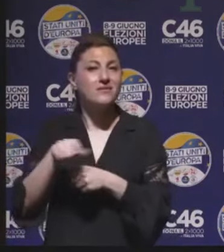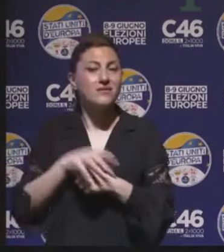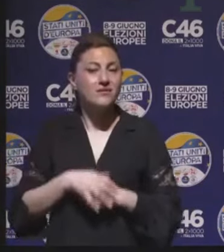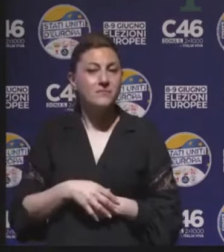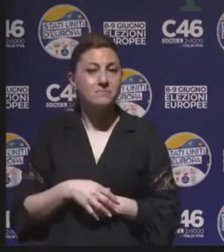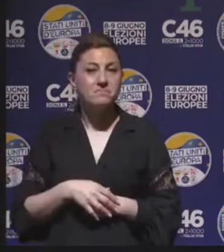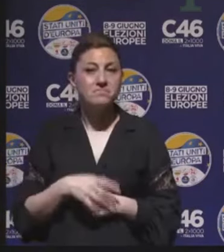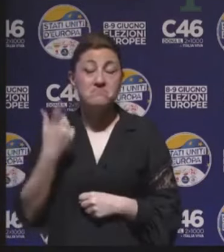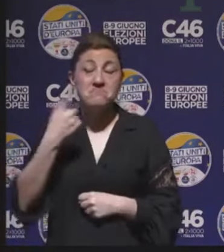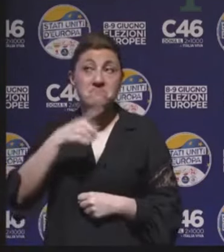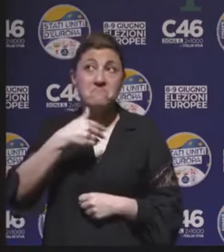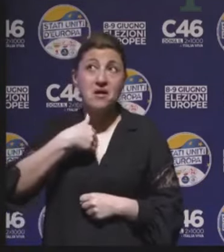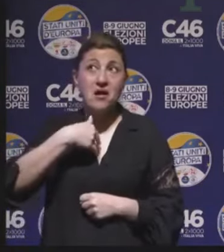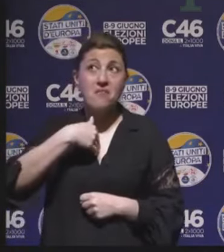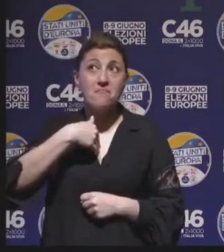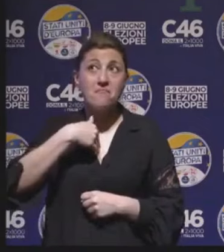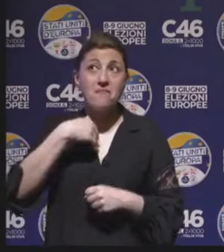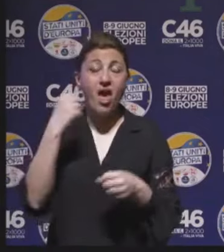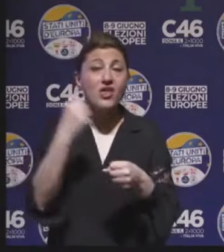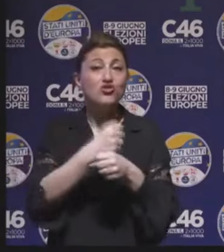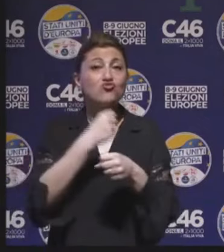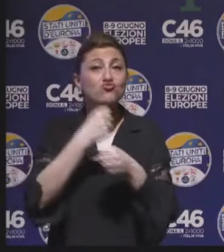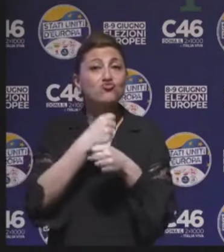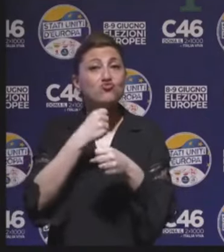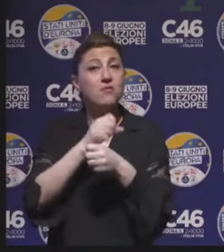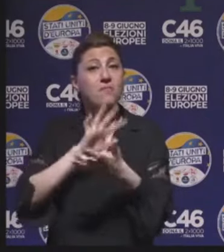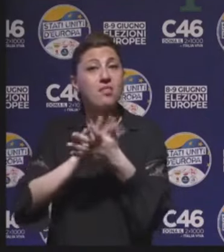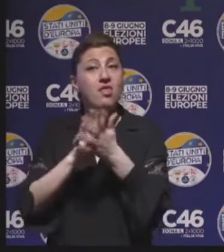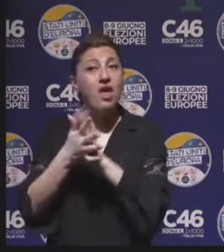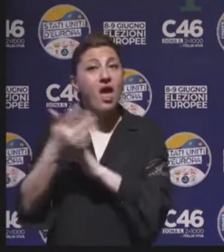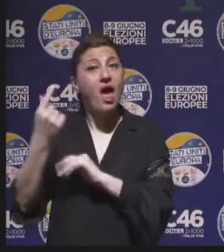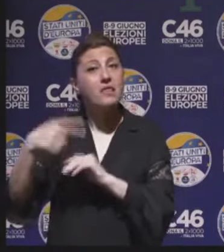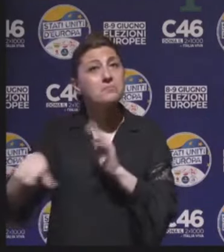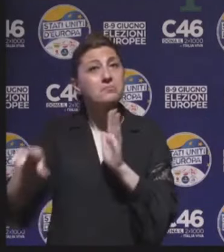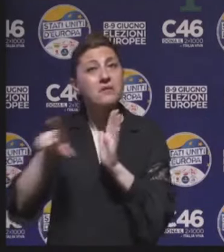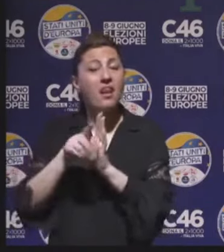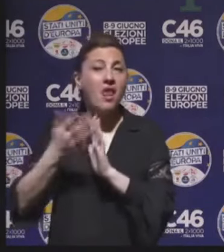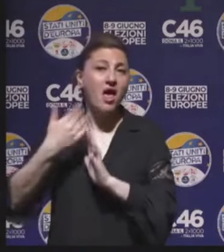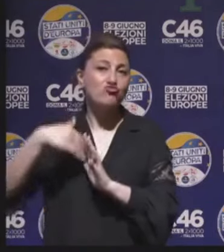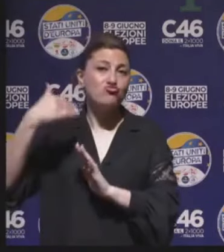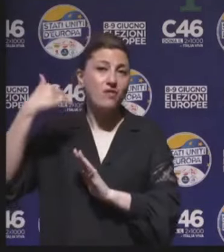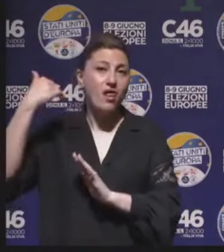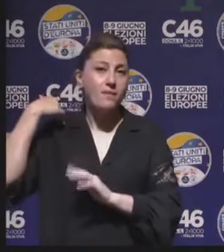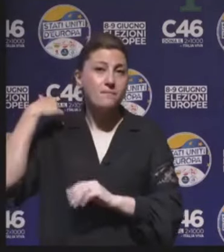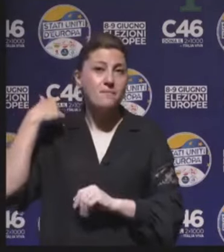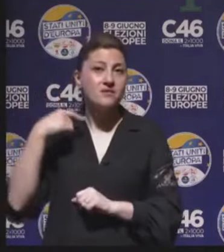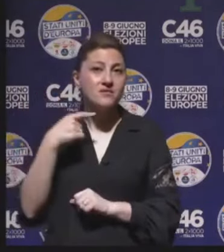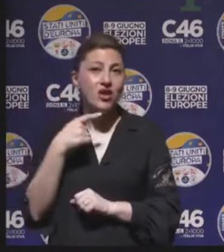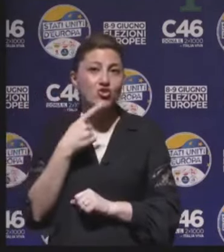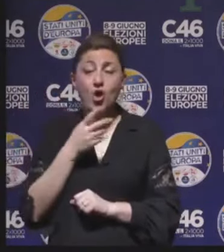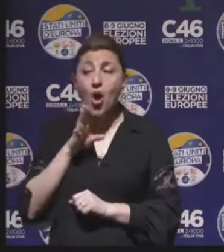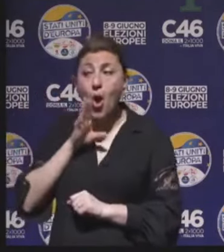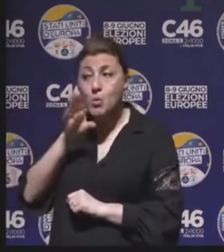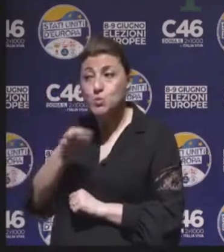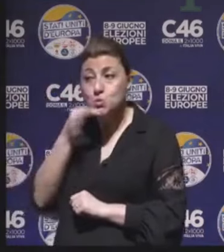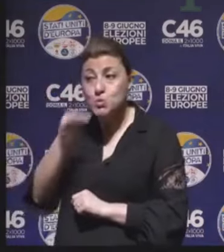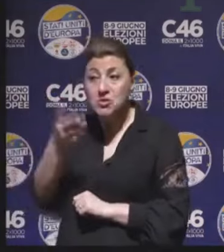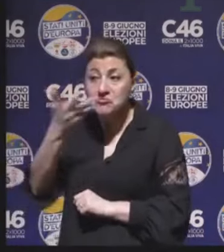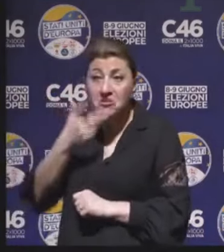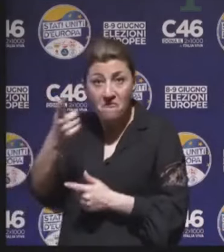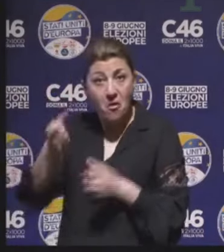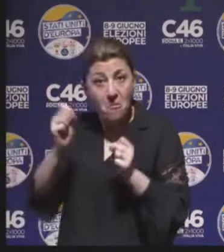passato non è l'unica legge del passato che abbiamo fatto ho suggerito l'altro giorno la Shine Beh se vuoi puoi fare anche un referendum su tutte le